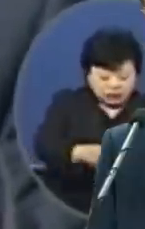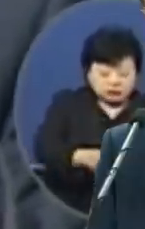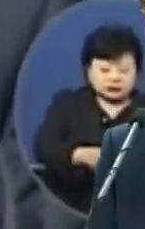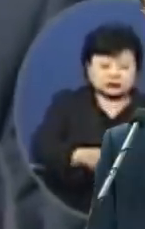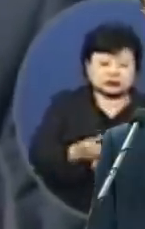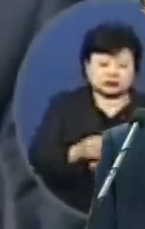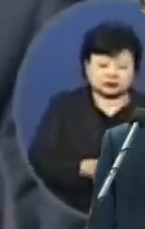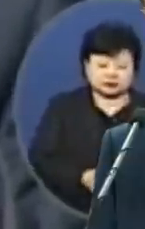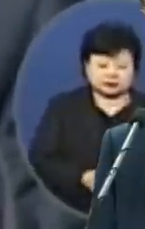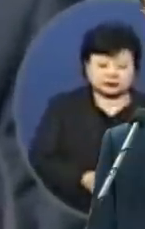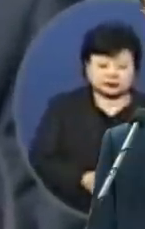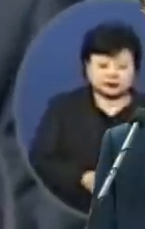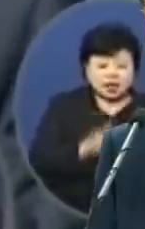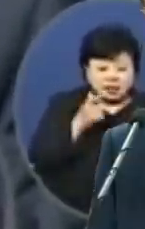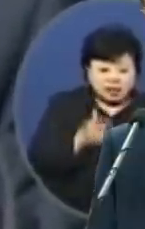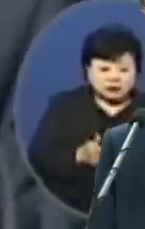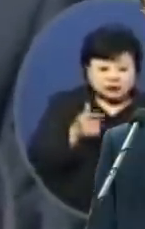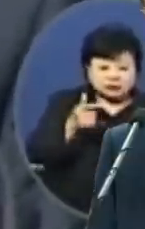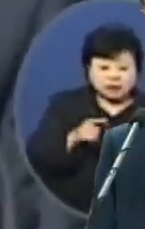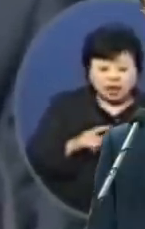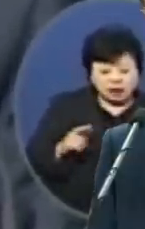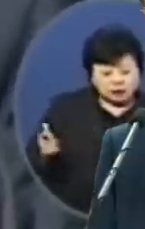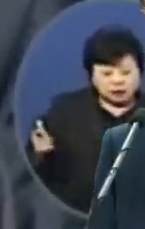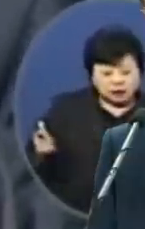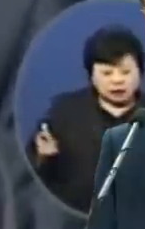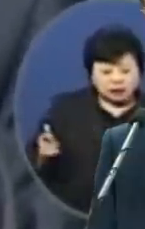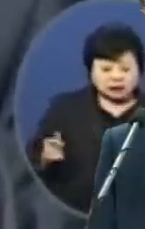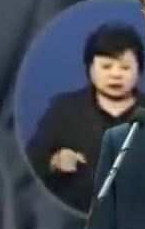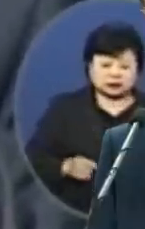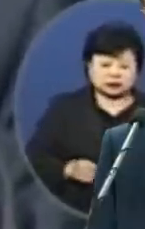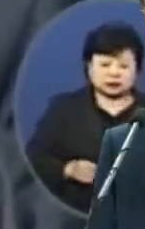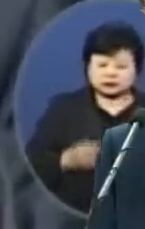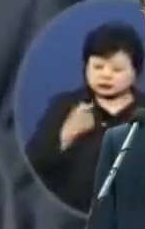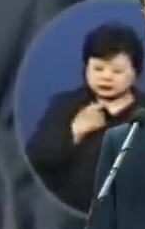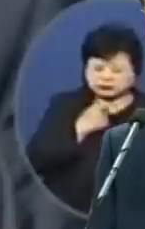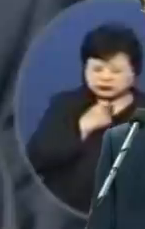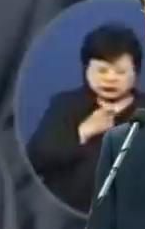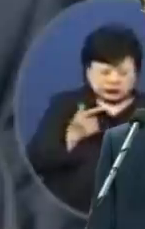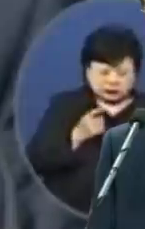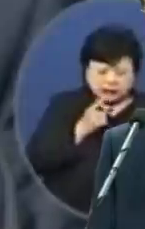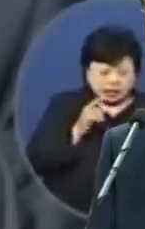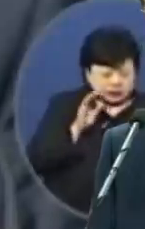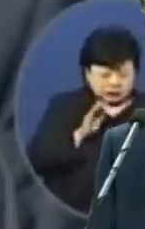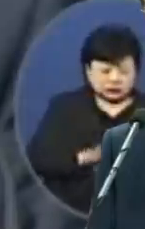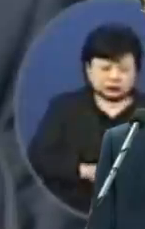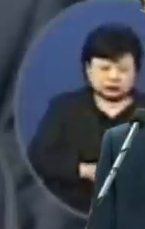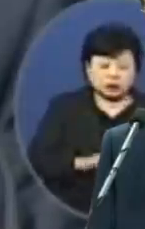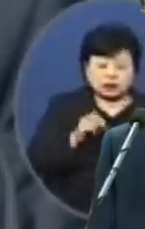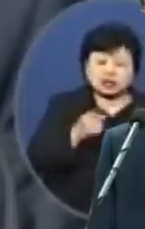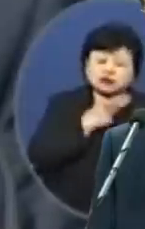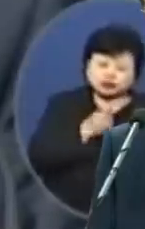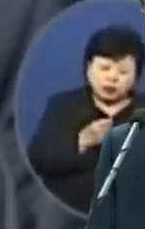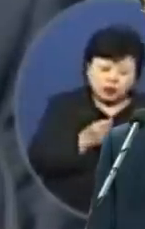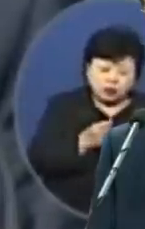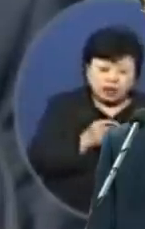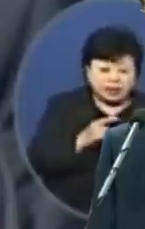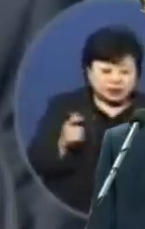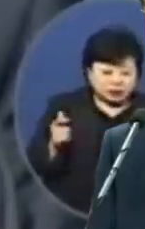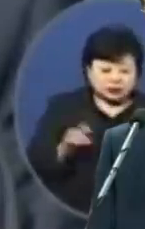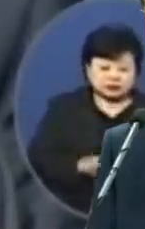일이다. 그 예수님은 아니요, 나는 그렇게 원치 않습니다. 나는 더 오래 살아야 되겠습니다.